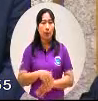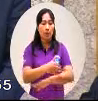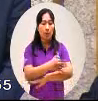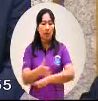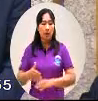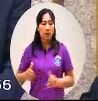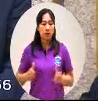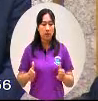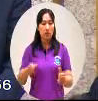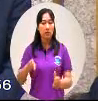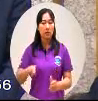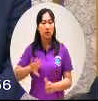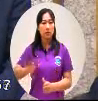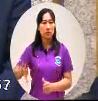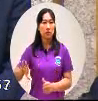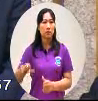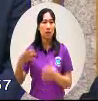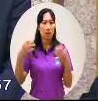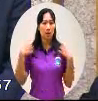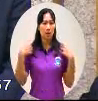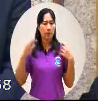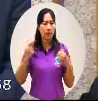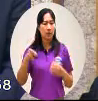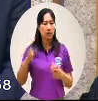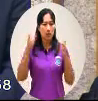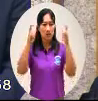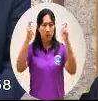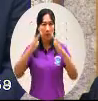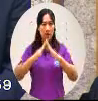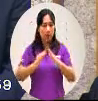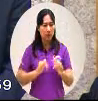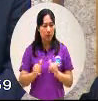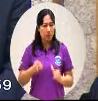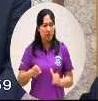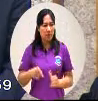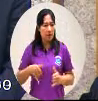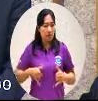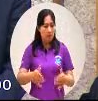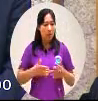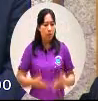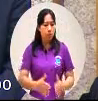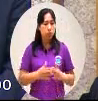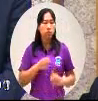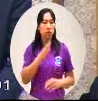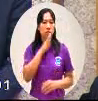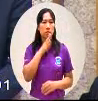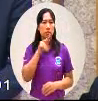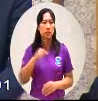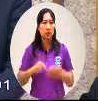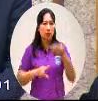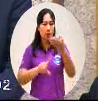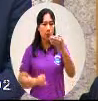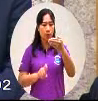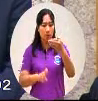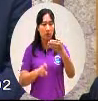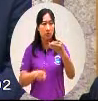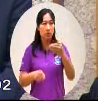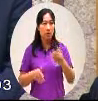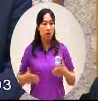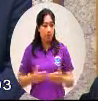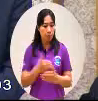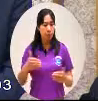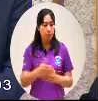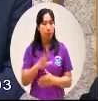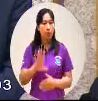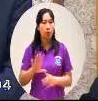但是基于呢这个也是各种市民必要的道路，所以我们积极协调，所以在9月10号他就把它抢通了。那